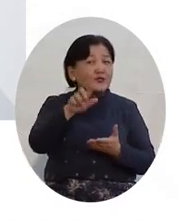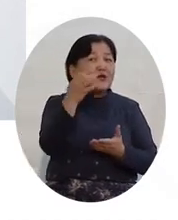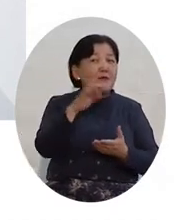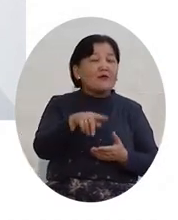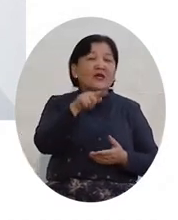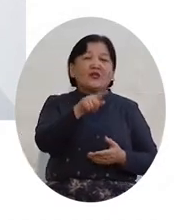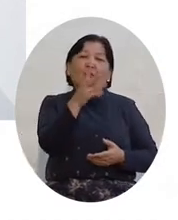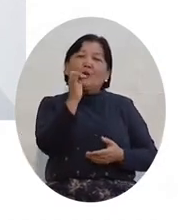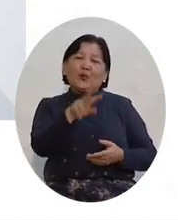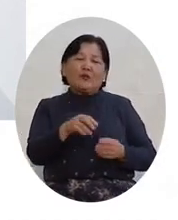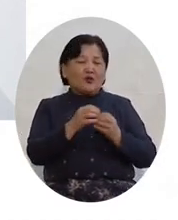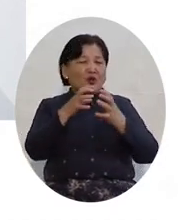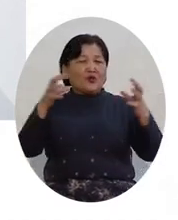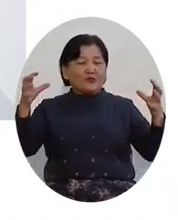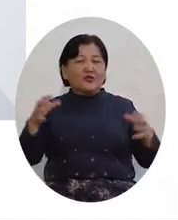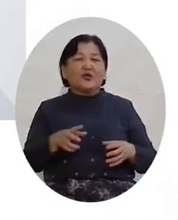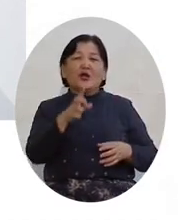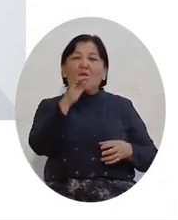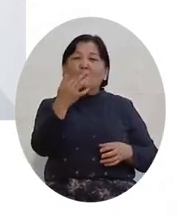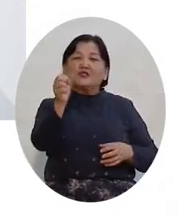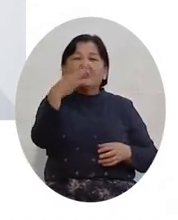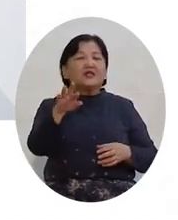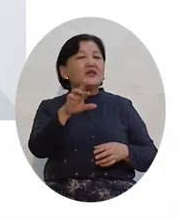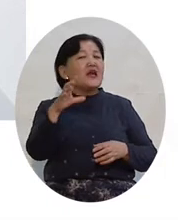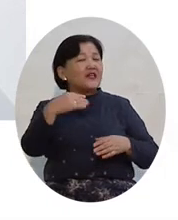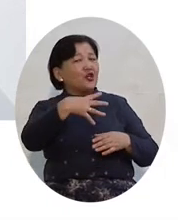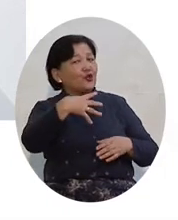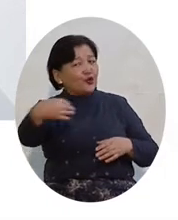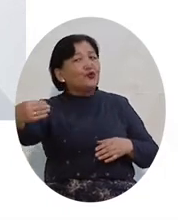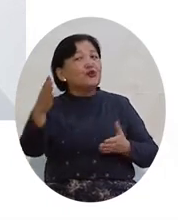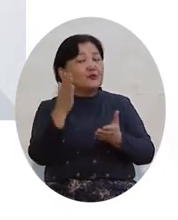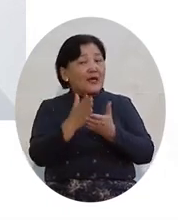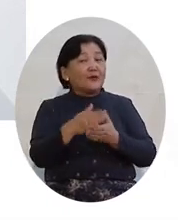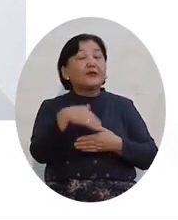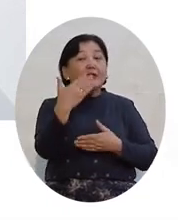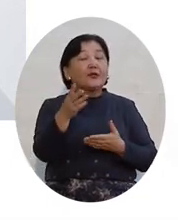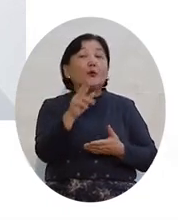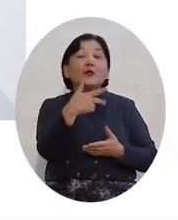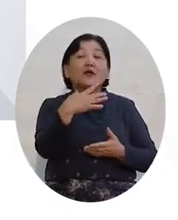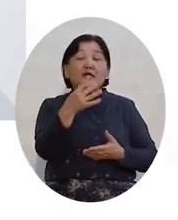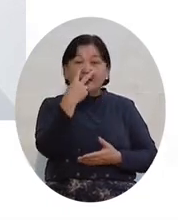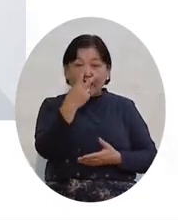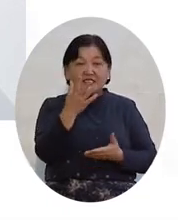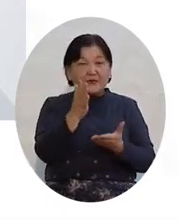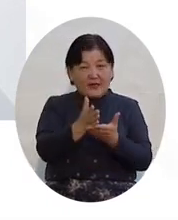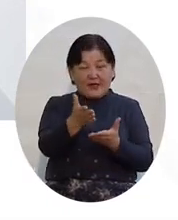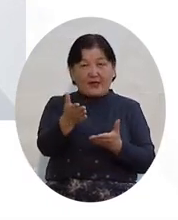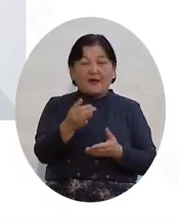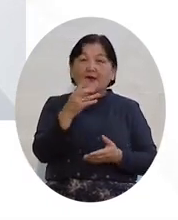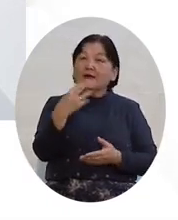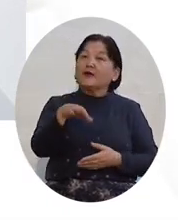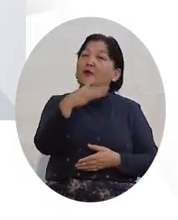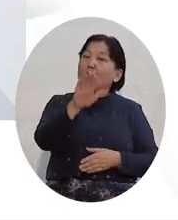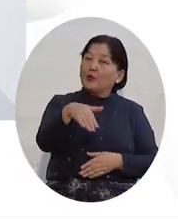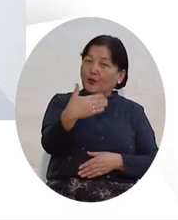үл маань аривдаж бусдад хэрхэн нөлөөлж болохыг энэ хүү үлгэрээс харж болохоор байна. Ингээд